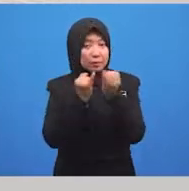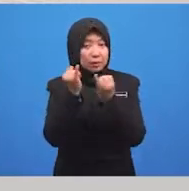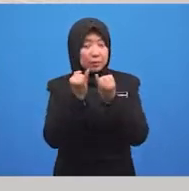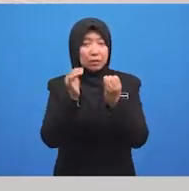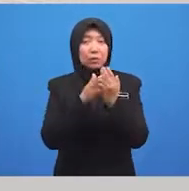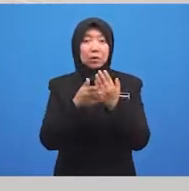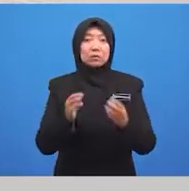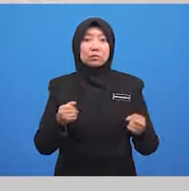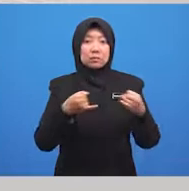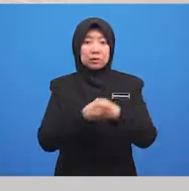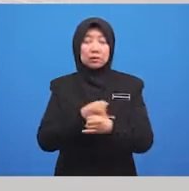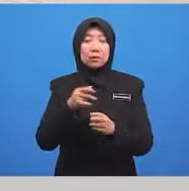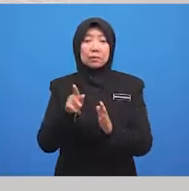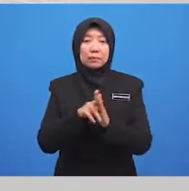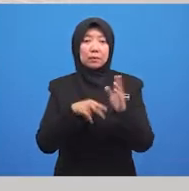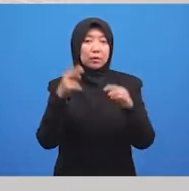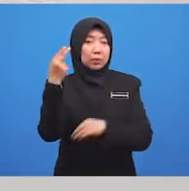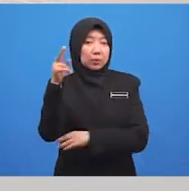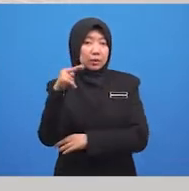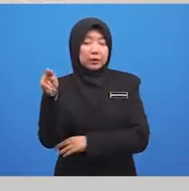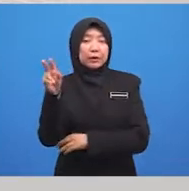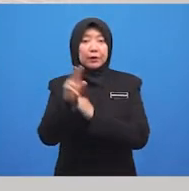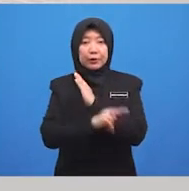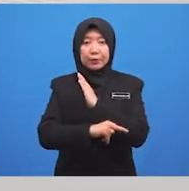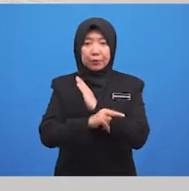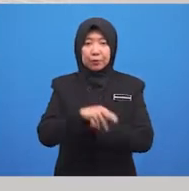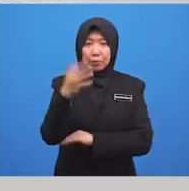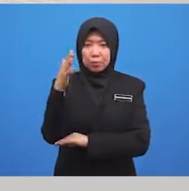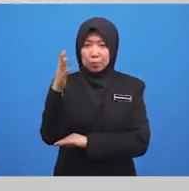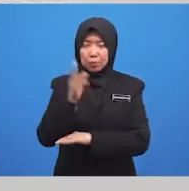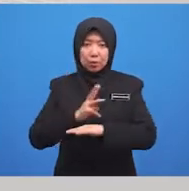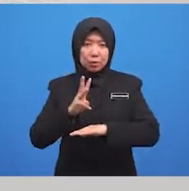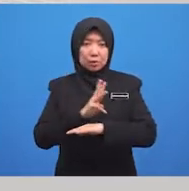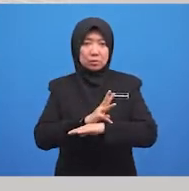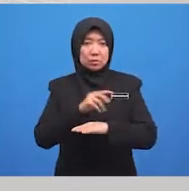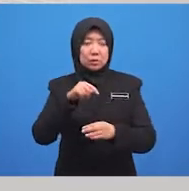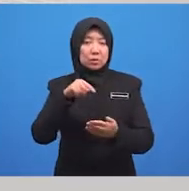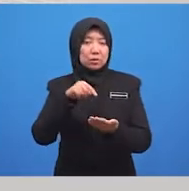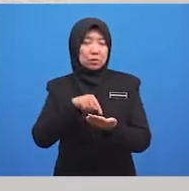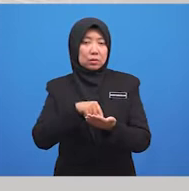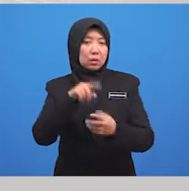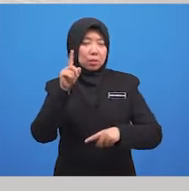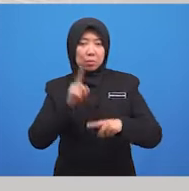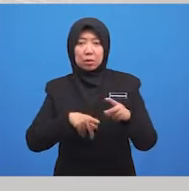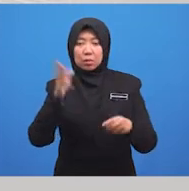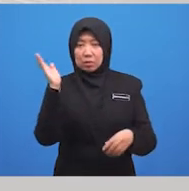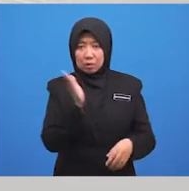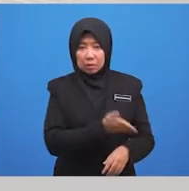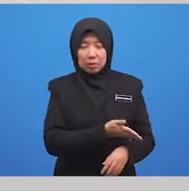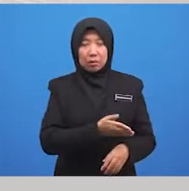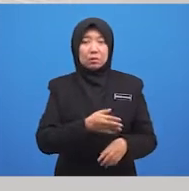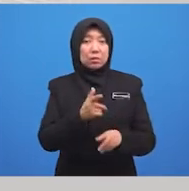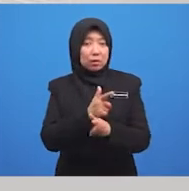oleh Jabatan Perhutanan Negeri. Pokok-pokok di kawasan hutan ini tidak boleh ditebang